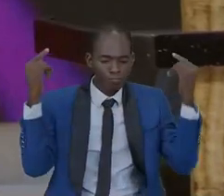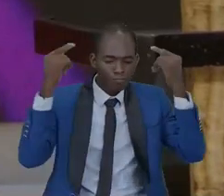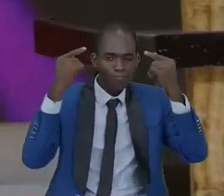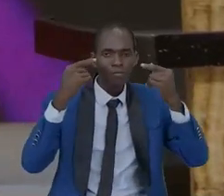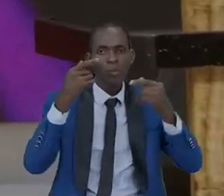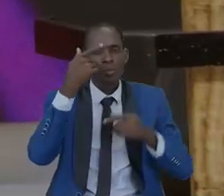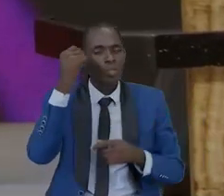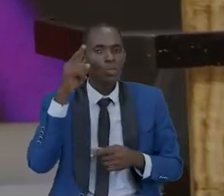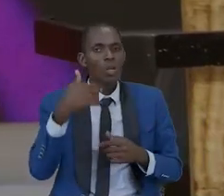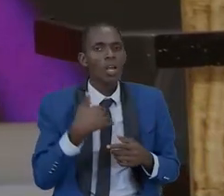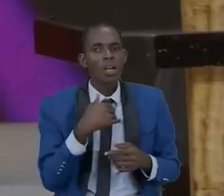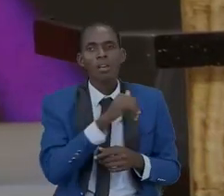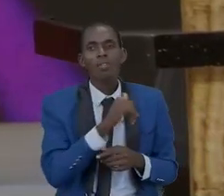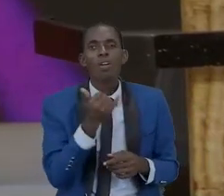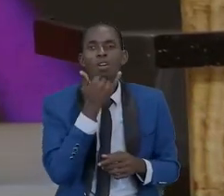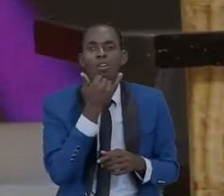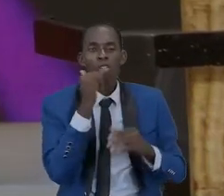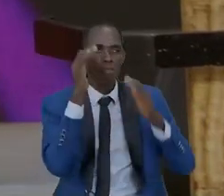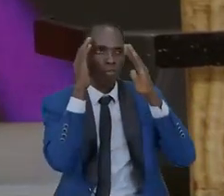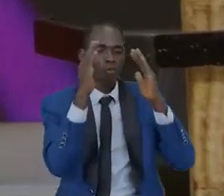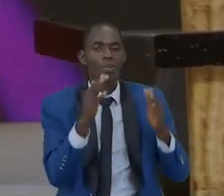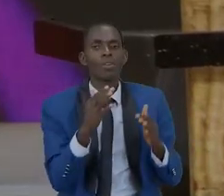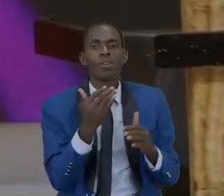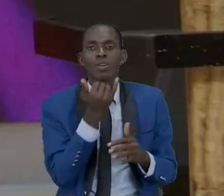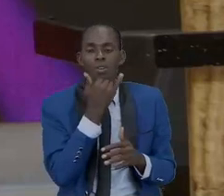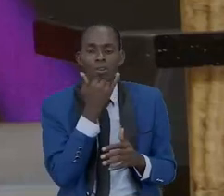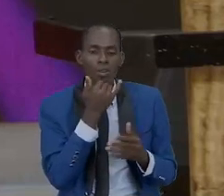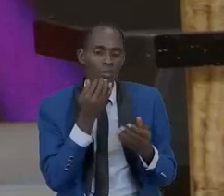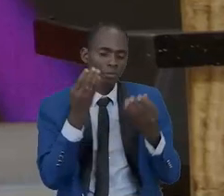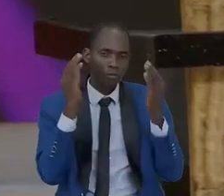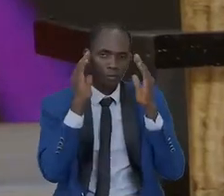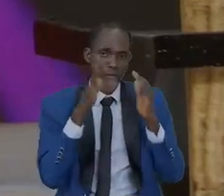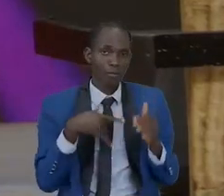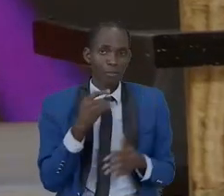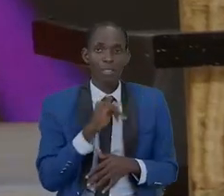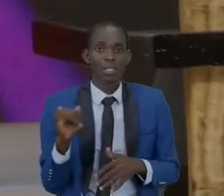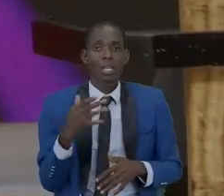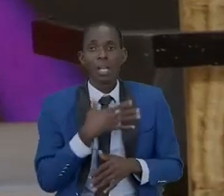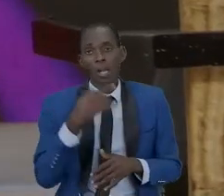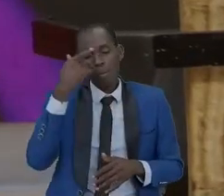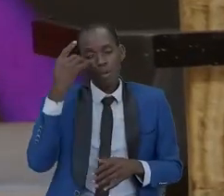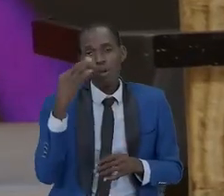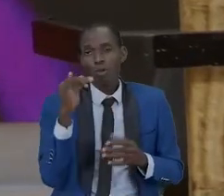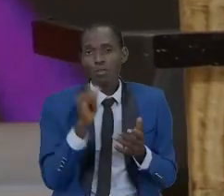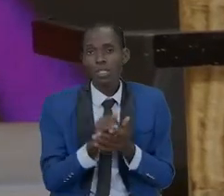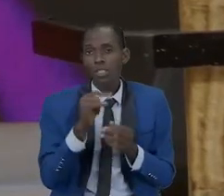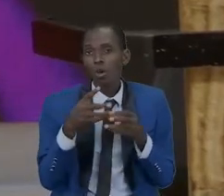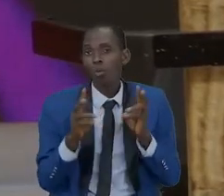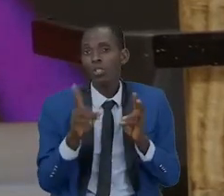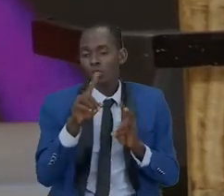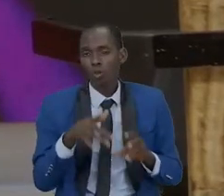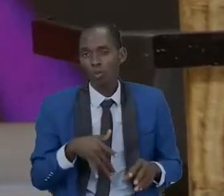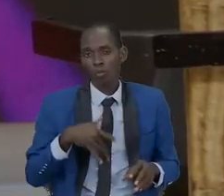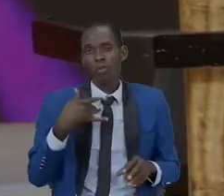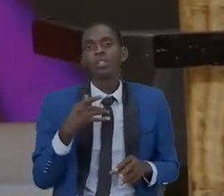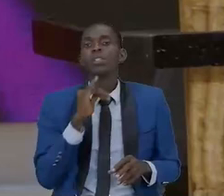avez une mauvaise focalisation une mauvaise concentration est mauvais sentiment et à cause de cela la marque donc vous